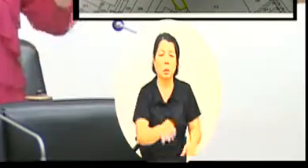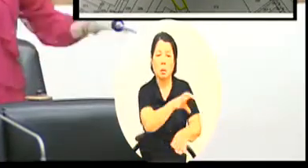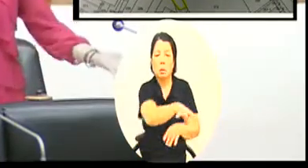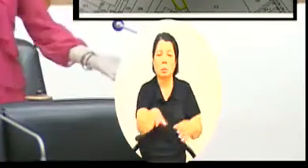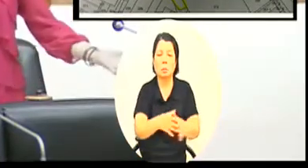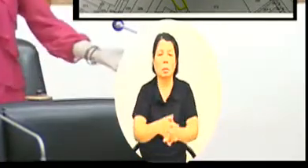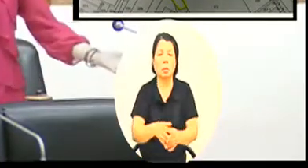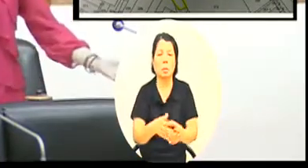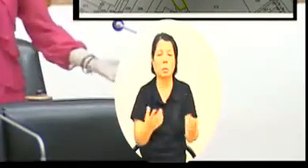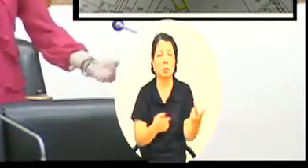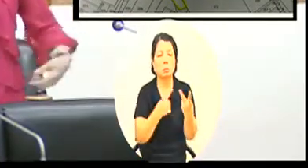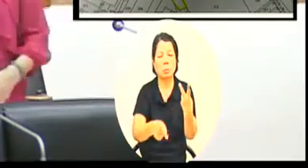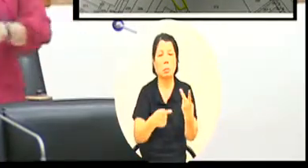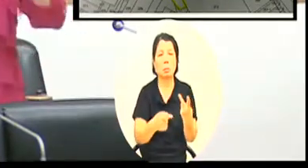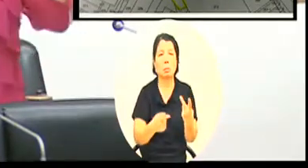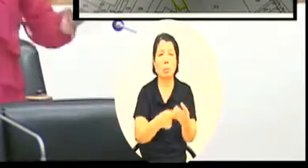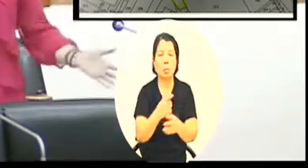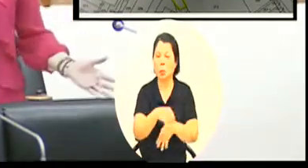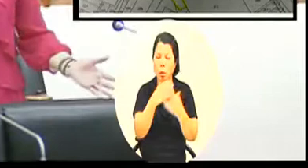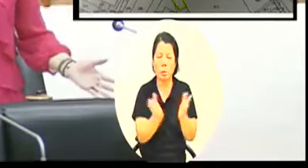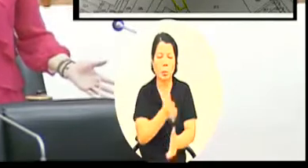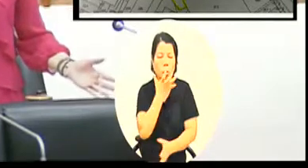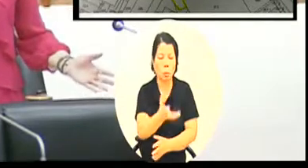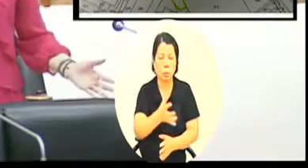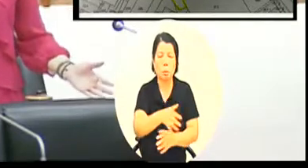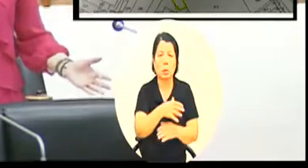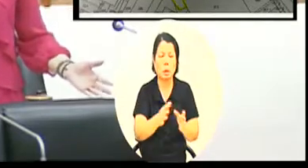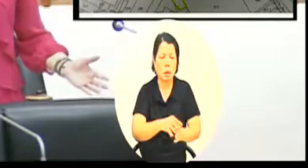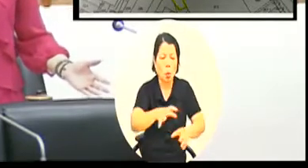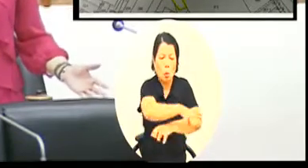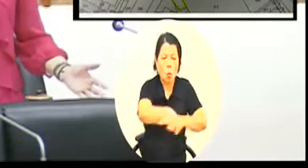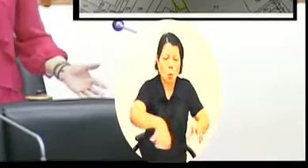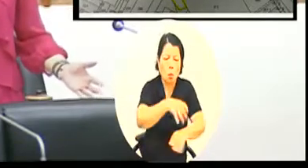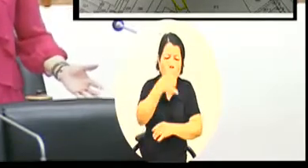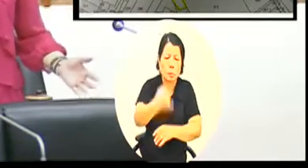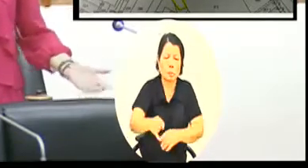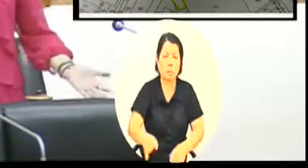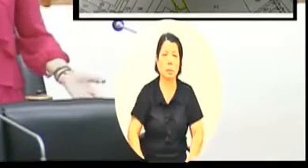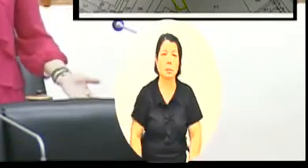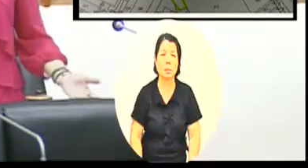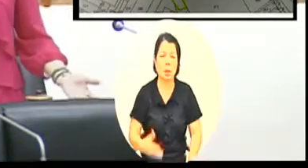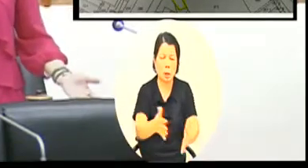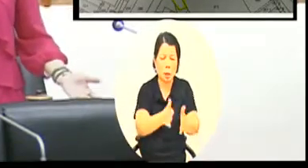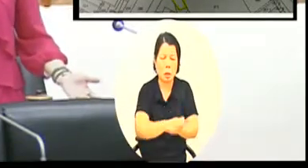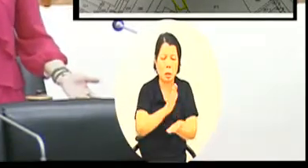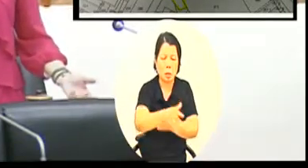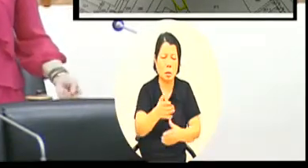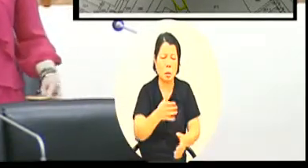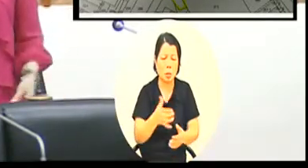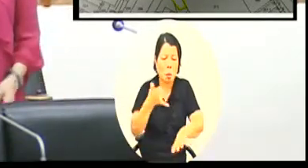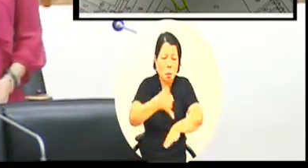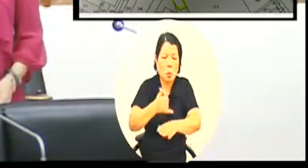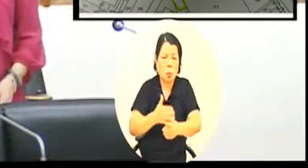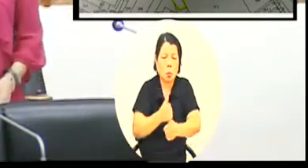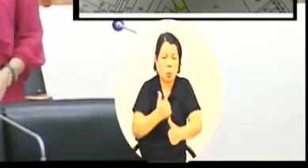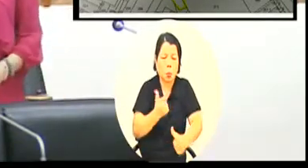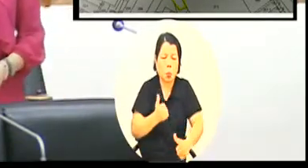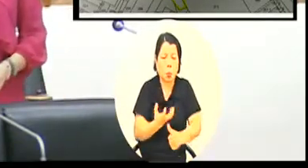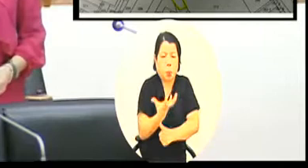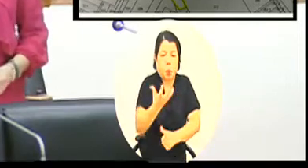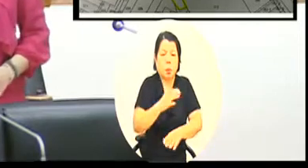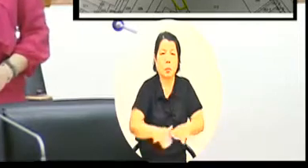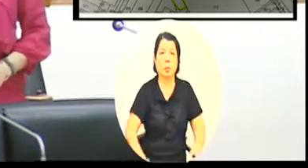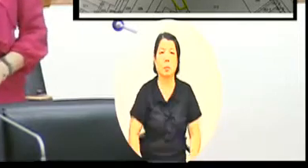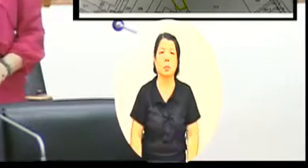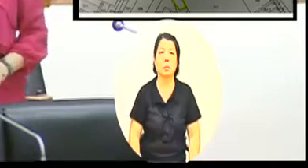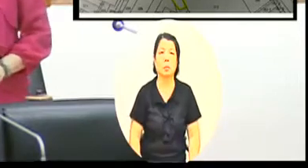资，地主也卖不出去，然后整个环境又可能面临到脏乱的影响，所以我想这个部分，我希望我